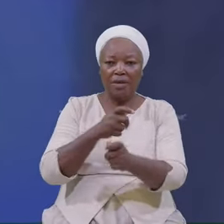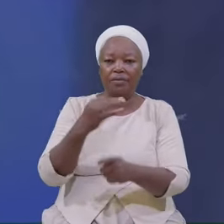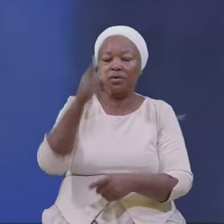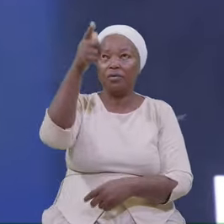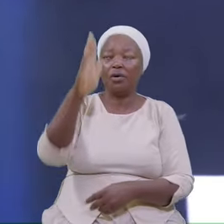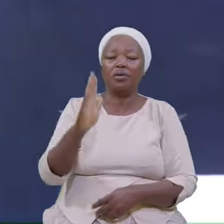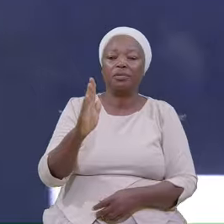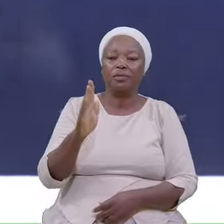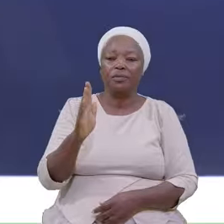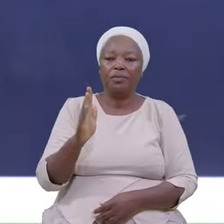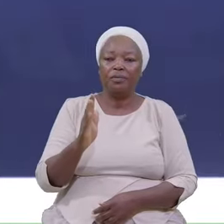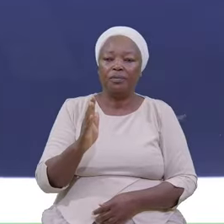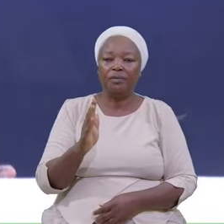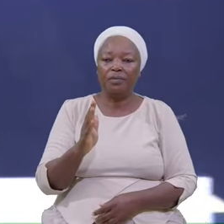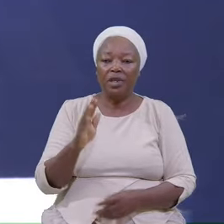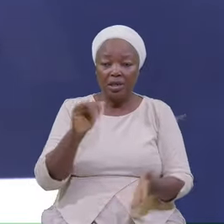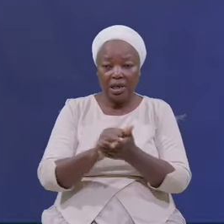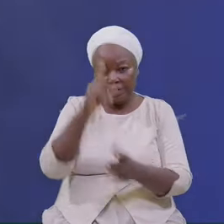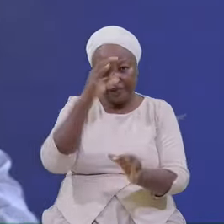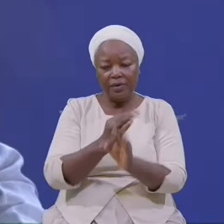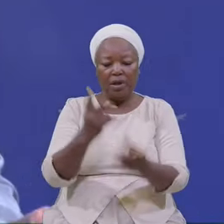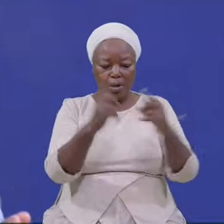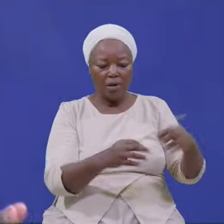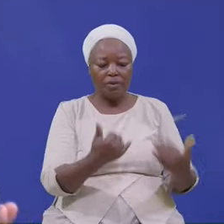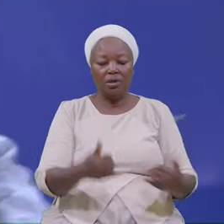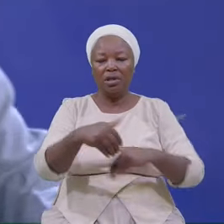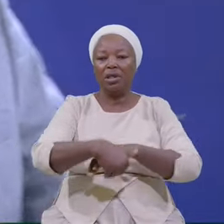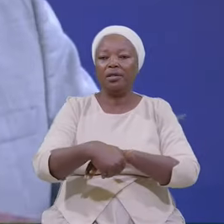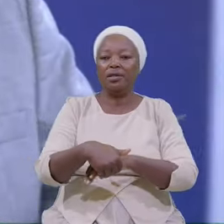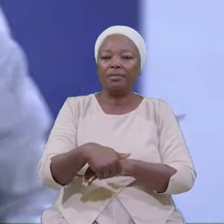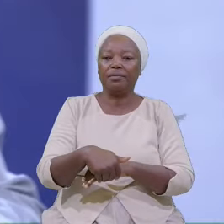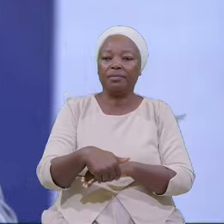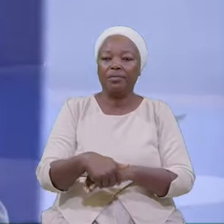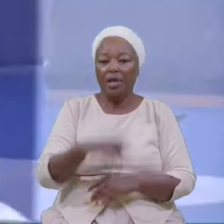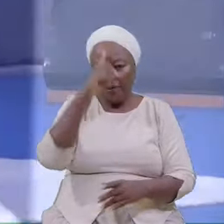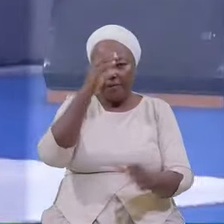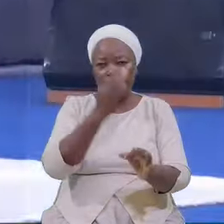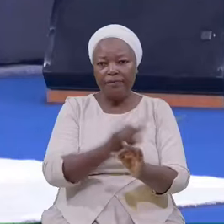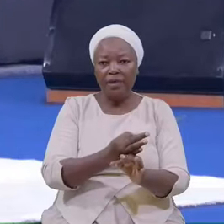C'est le don de Dieu. Cette foi vient ce